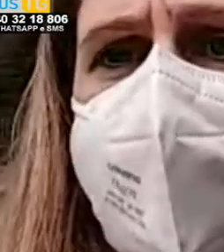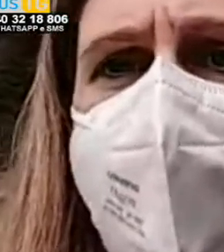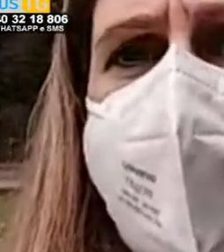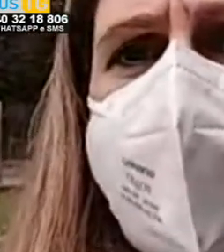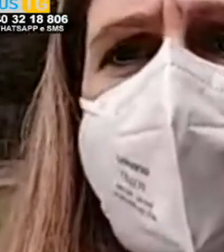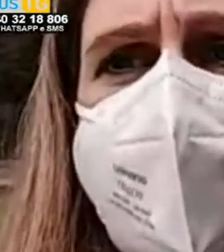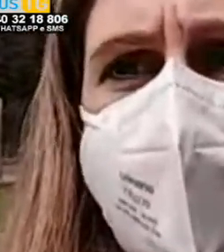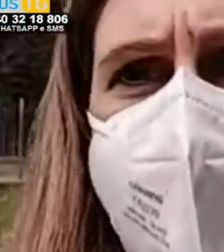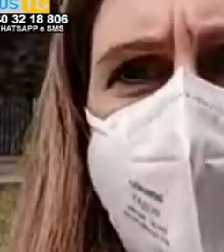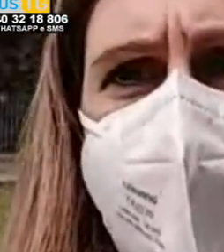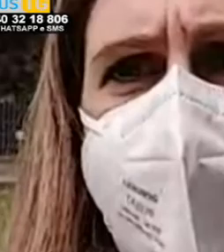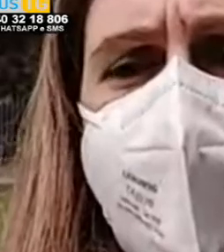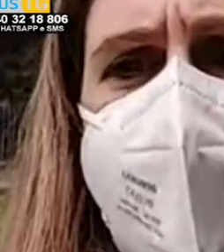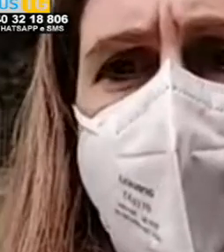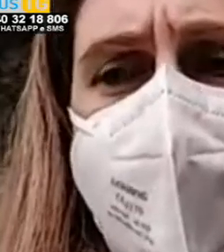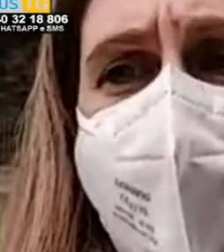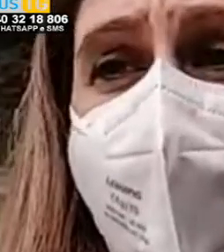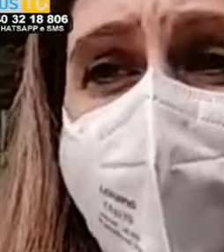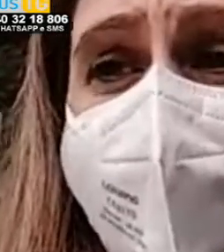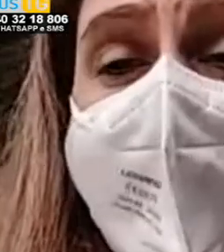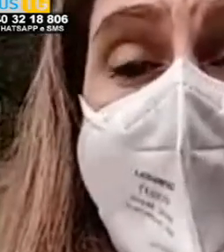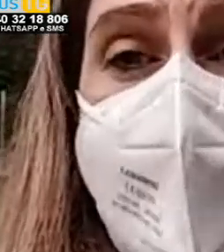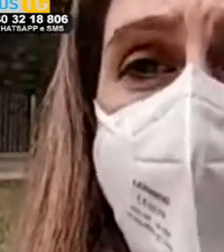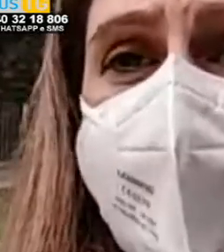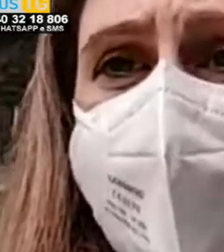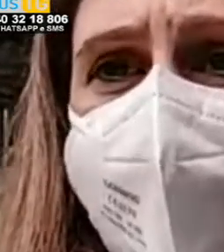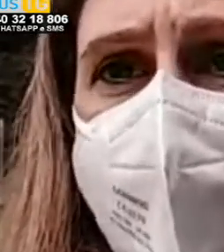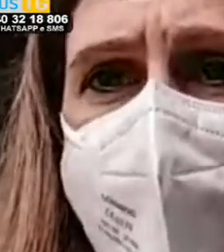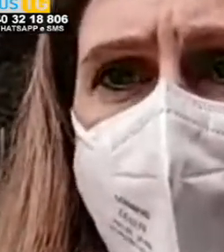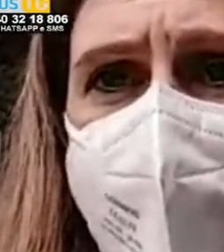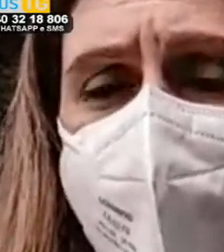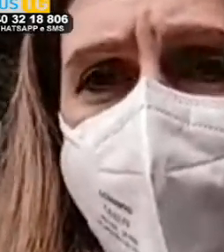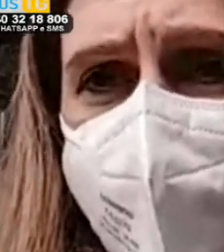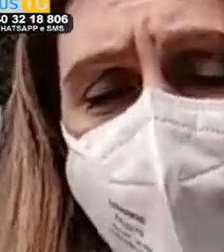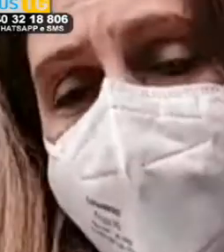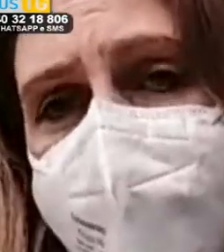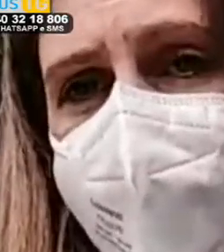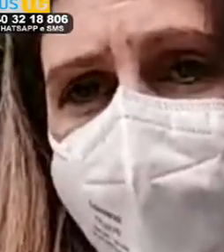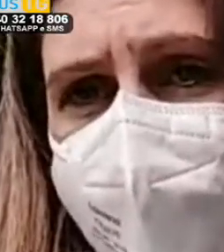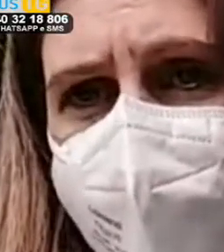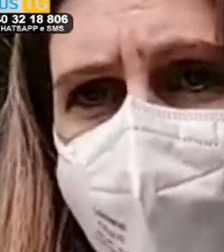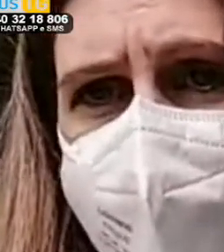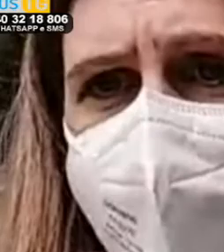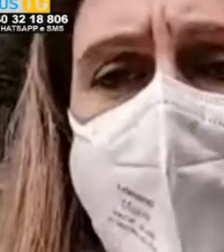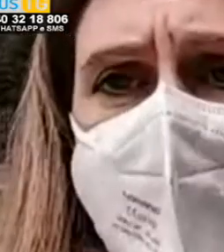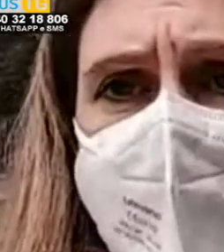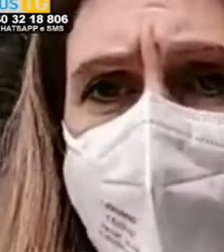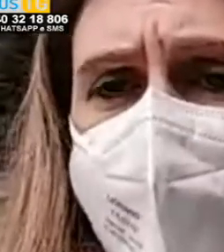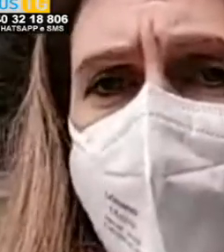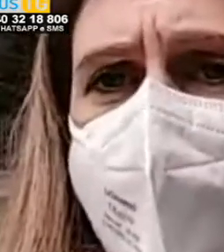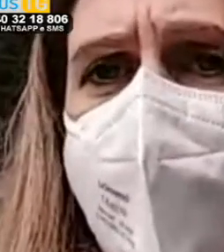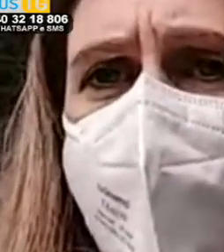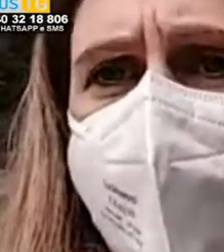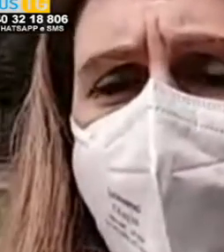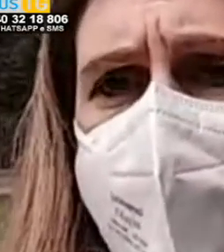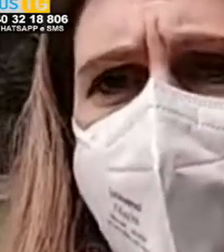22 di aprile la somministrazione a domicilio con i medici di base. Per gli ultra ottantenni sarà in corso questo pomeriggio